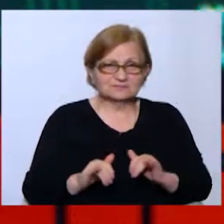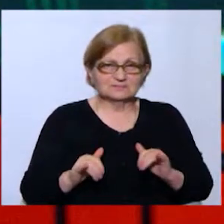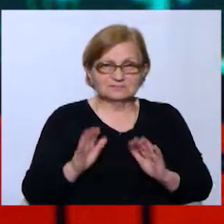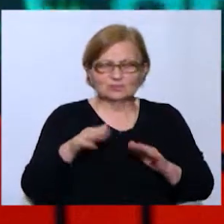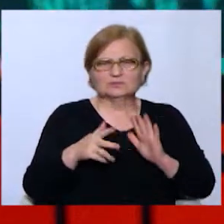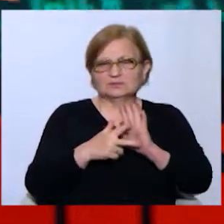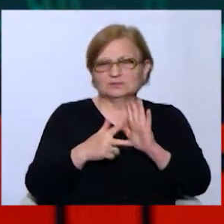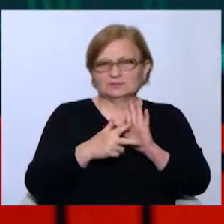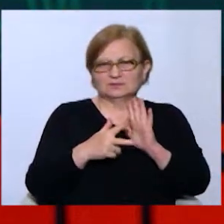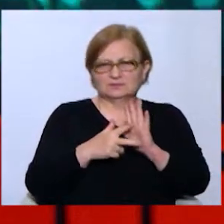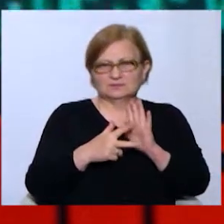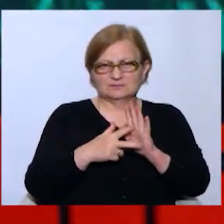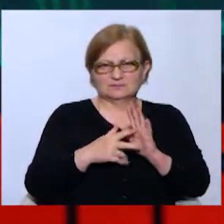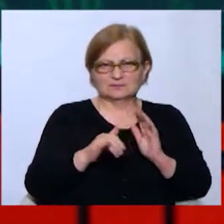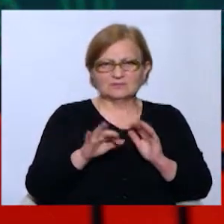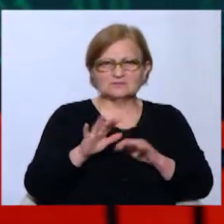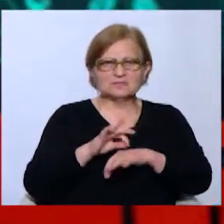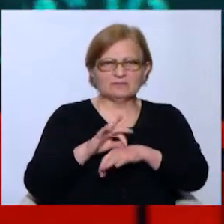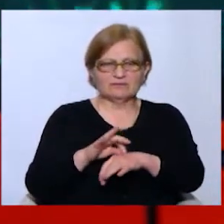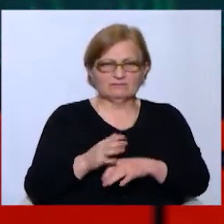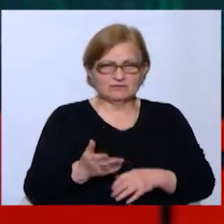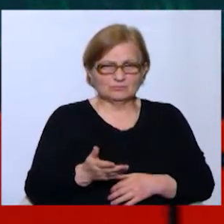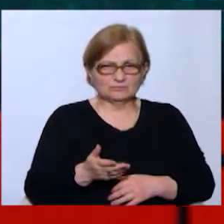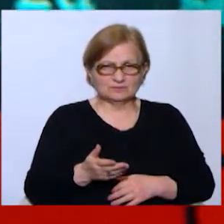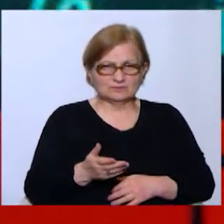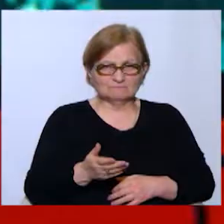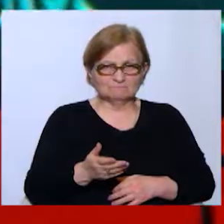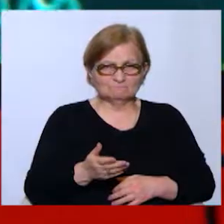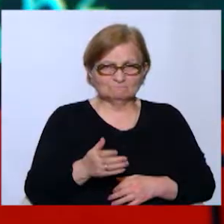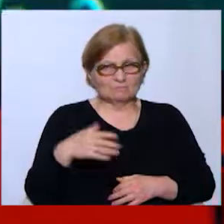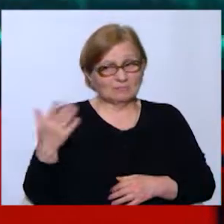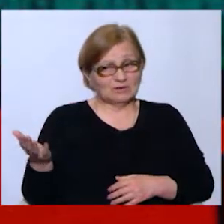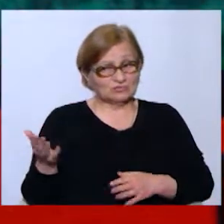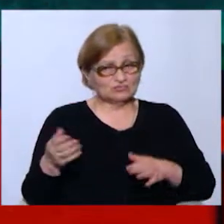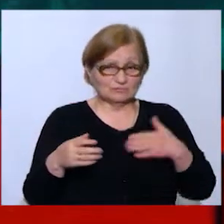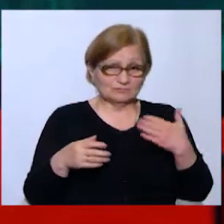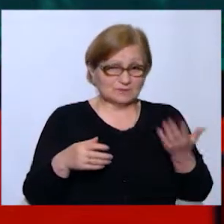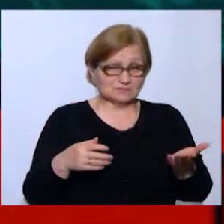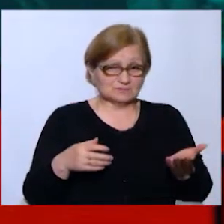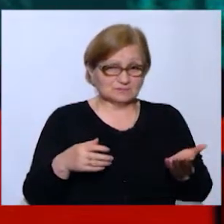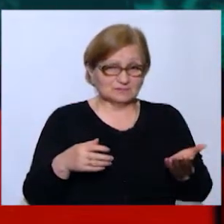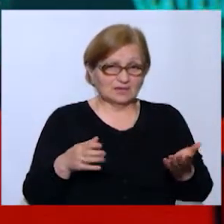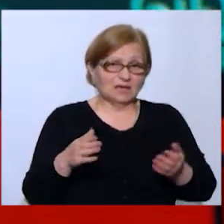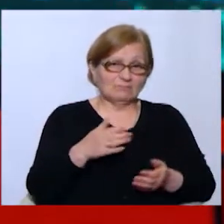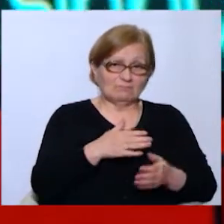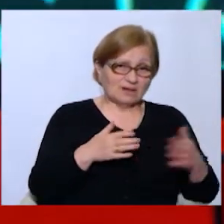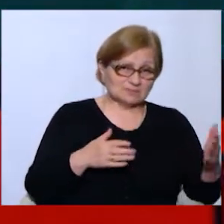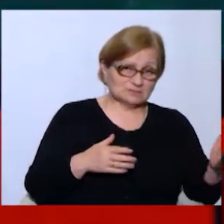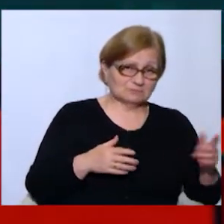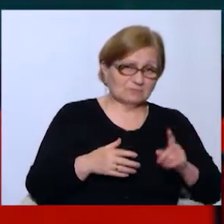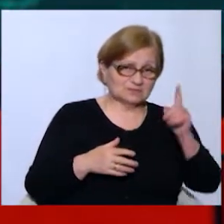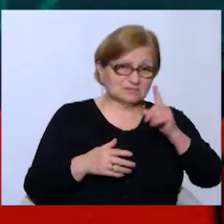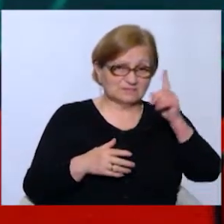8-იანი. 8-იანი სად წავიყვანოთ? აა, საით? მარჯვნივ? არა, აა, იქით, მარცხნივ.